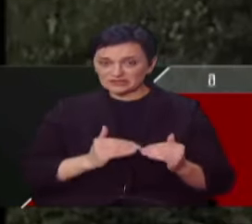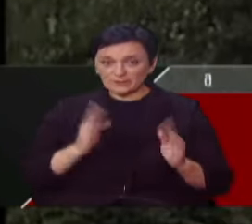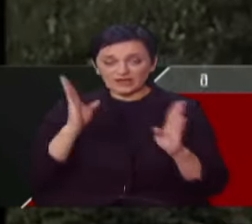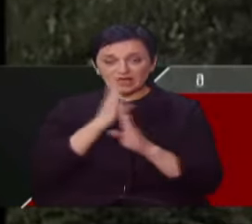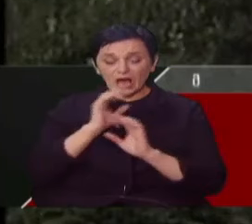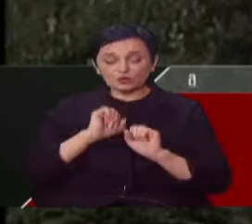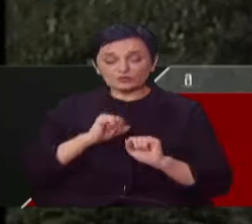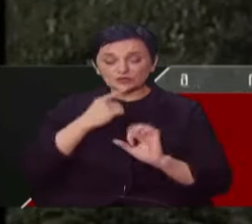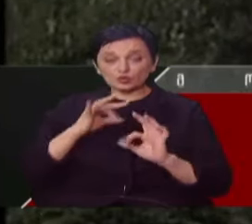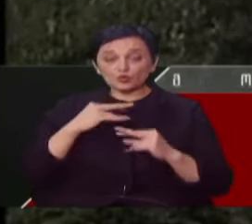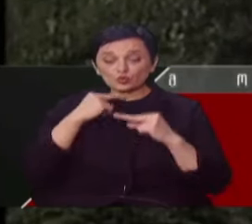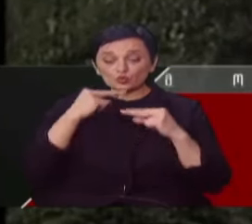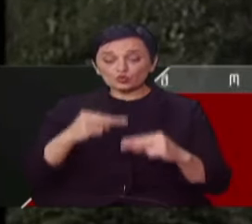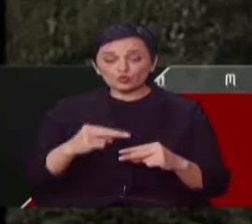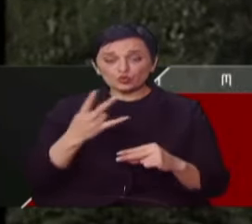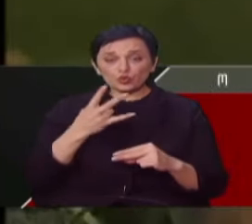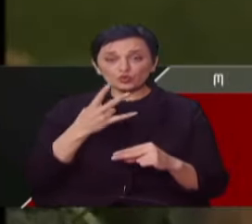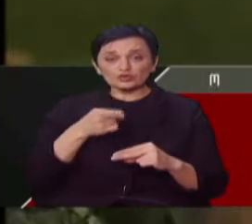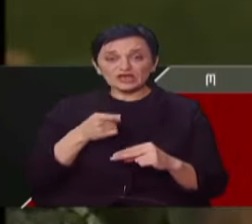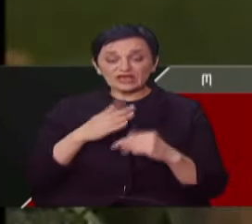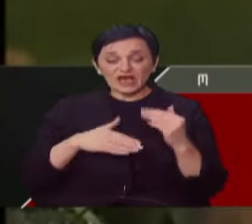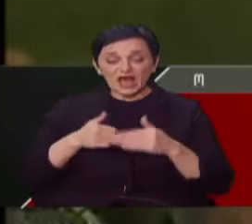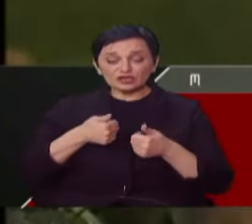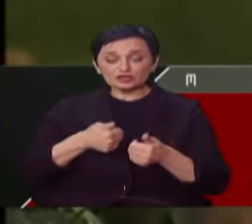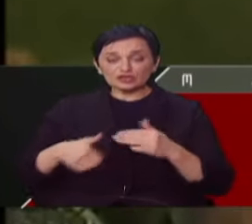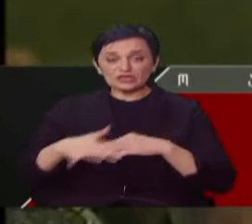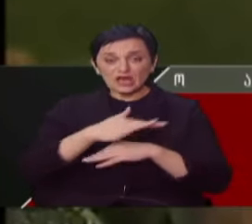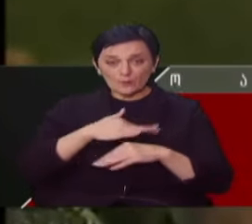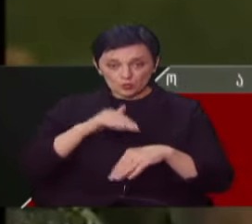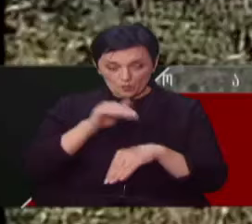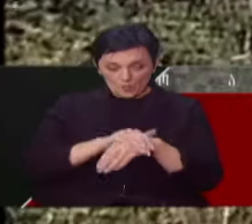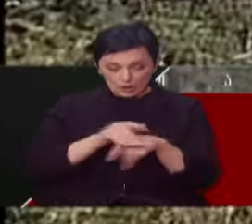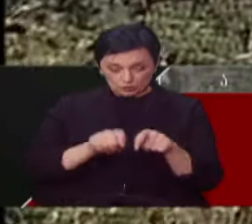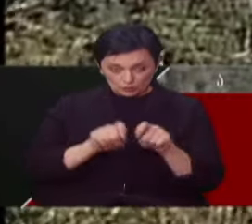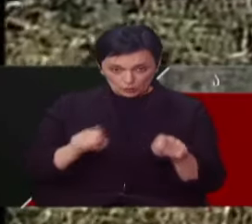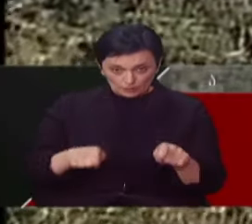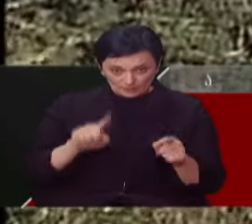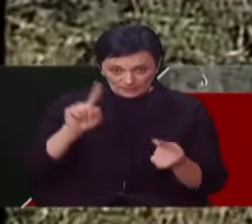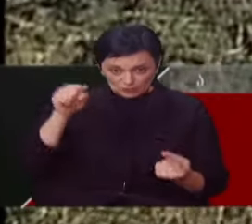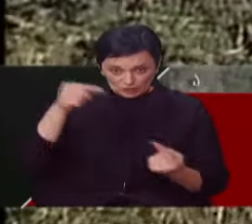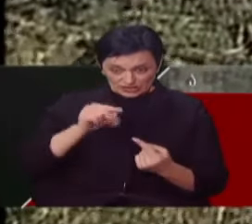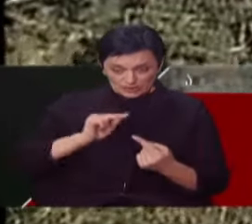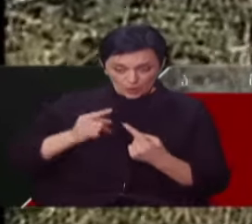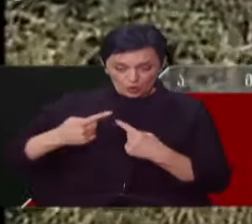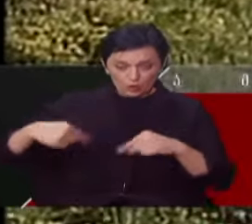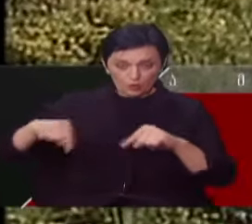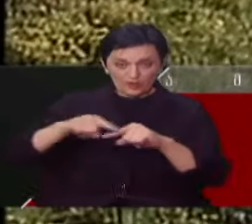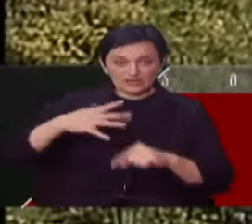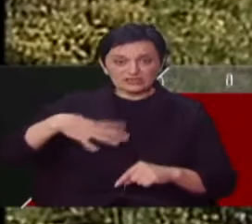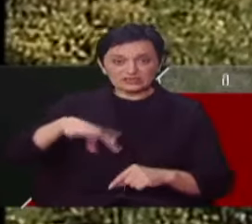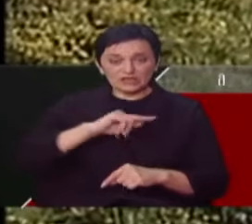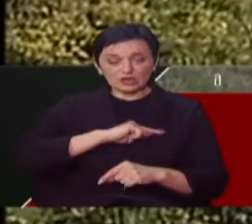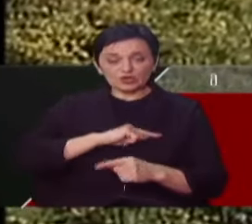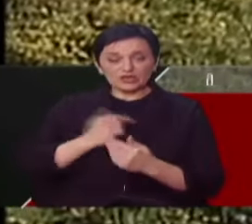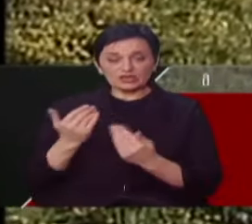mustam cele bistcmit, uradreba unde gama huildesim, helșem, obigare, mo factore bisecmnaze. Romeli, ce s-a bami sutrebeps? Sakartvelos tu izdama